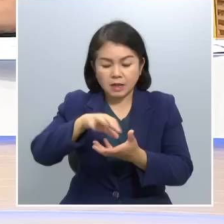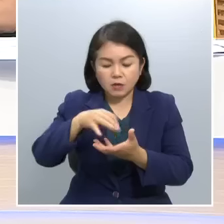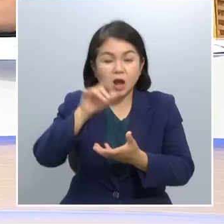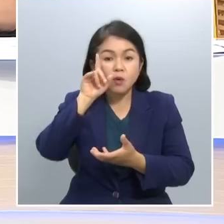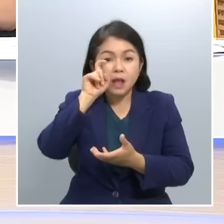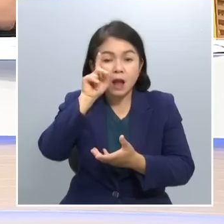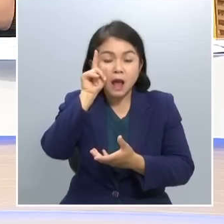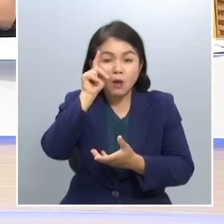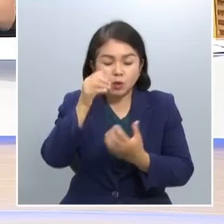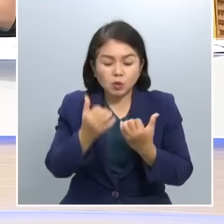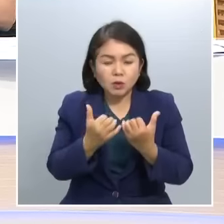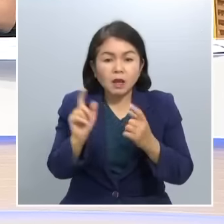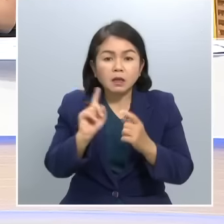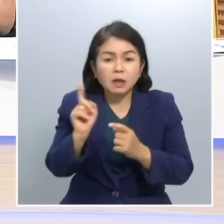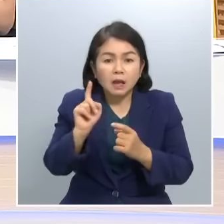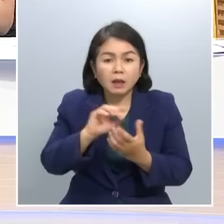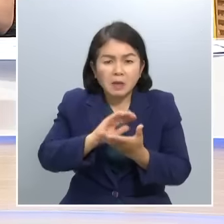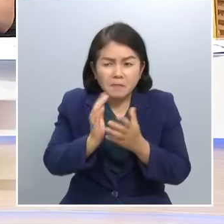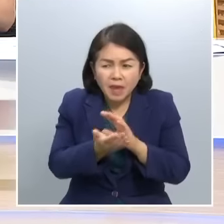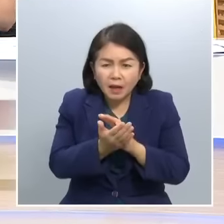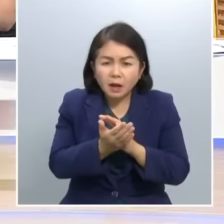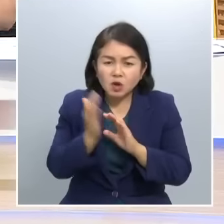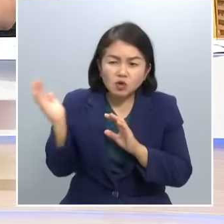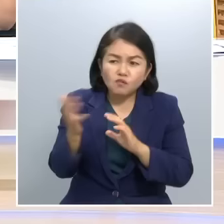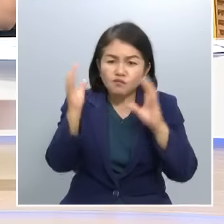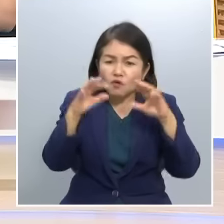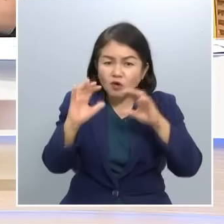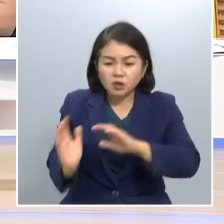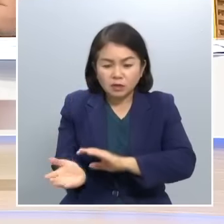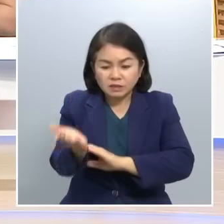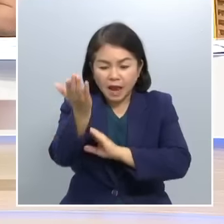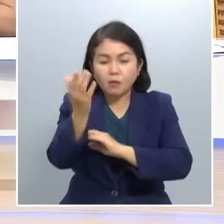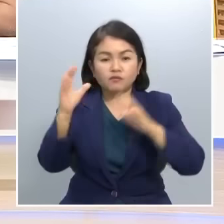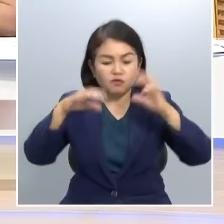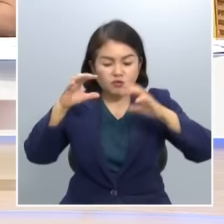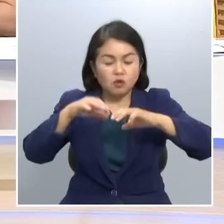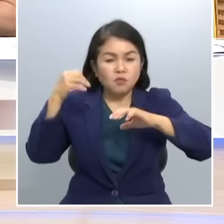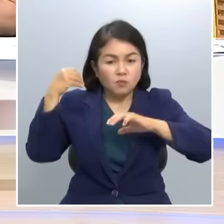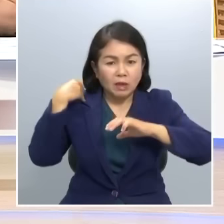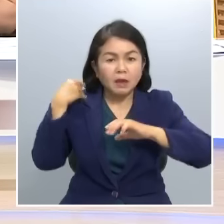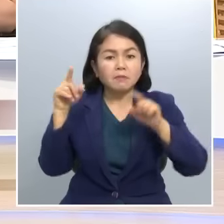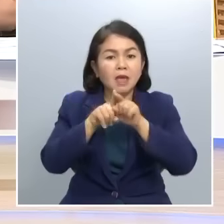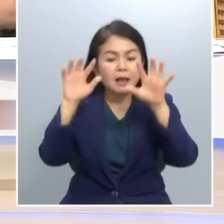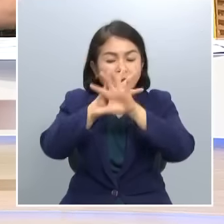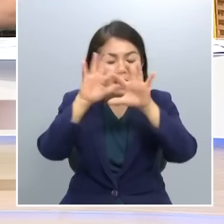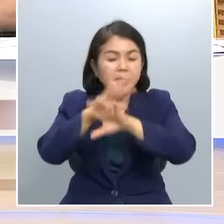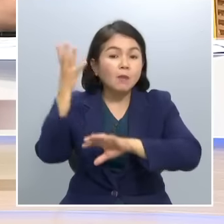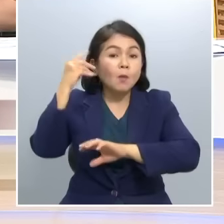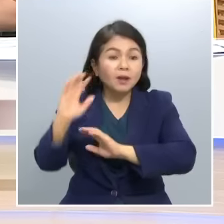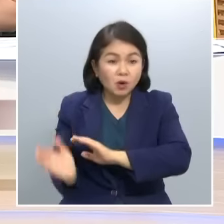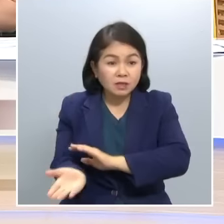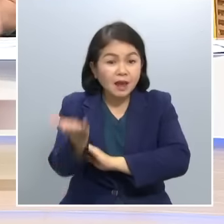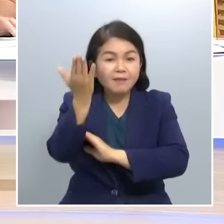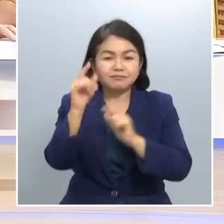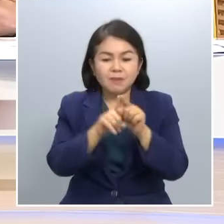ตอนนี้อากาศก็อาจจะแปรปรวนสักนิดนึงอย่างเมื่อเช้านี้ฝนก็ตกคล้ายๆกับเมื่อวานนี้ตอนเช้าฝนก็ตกอาก